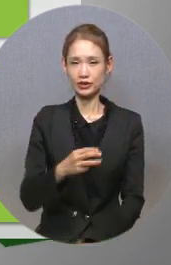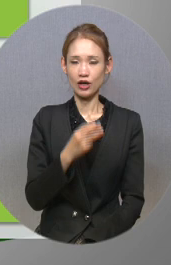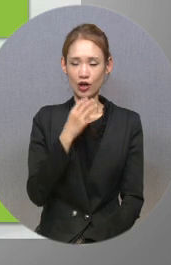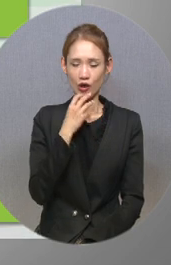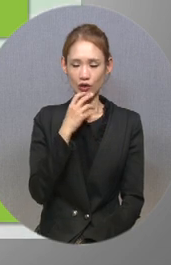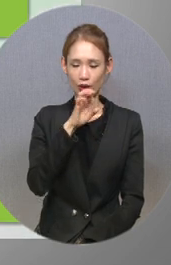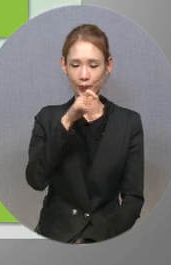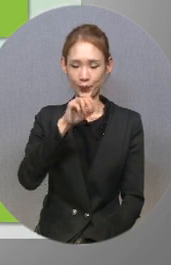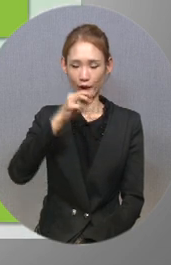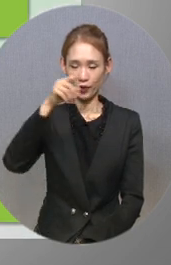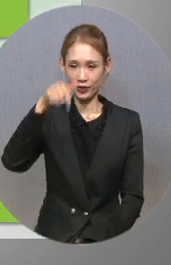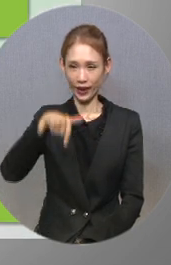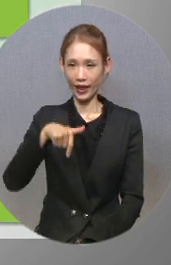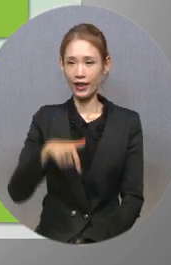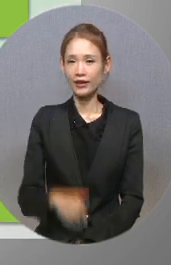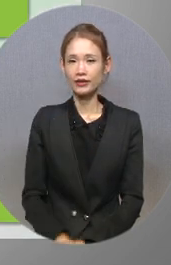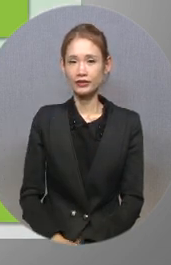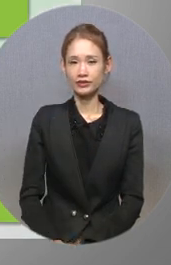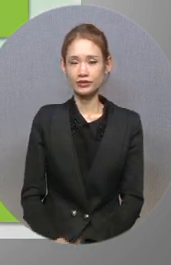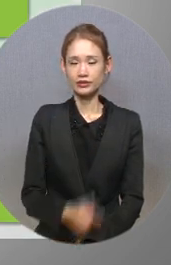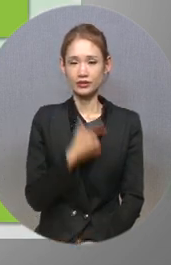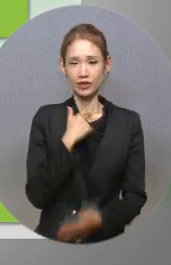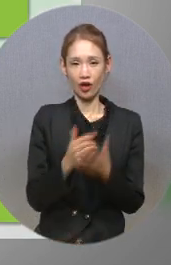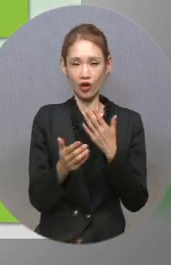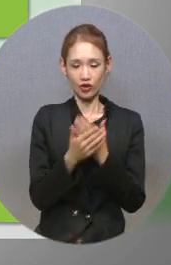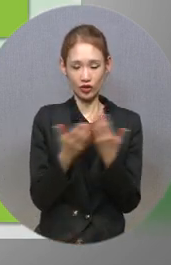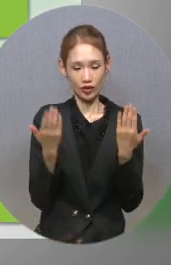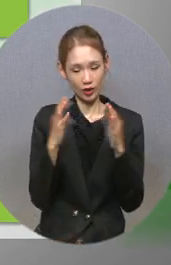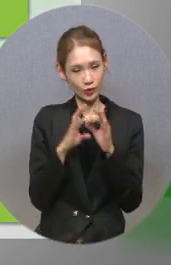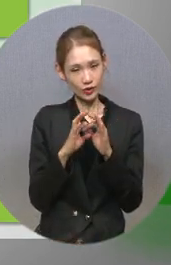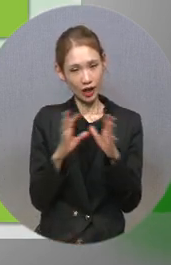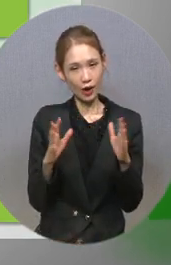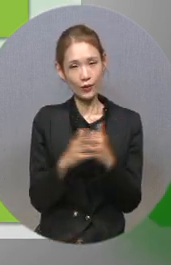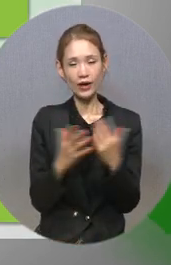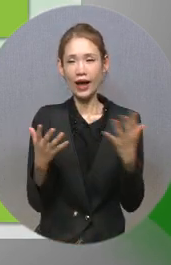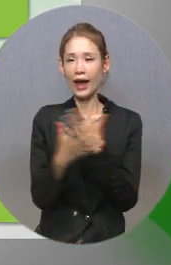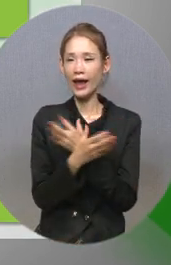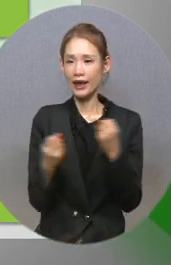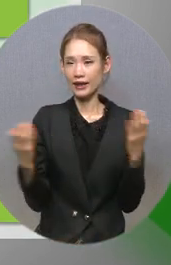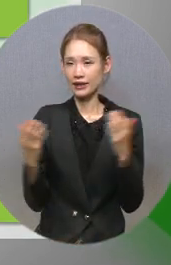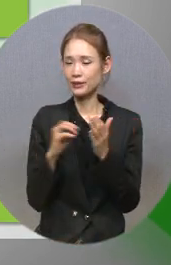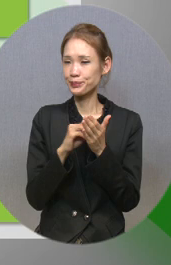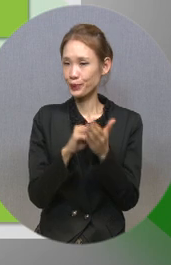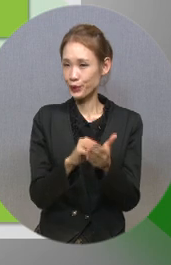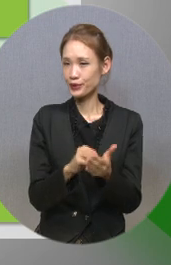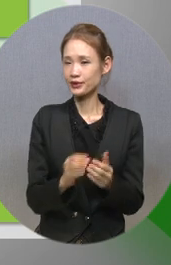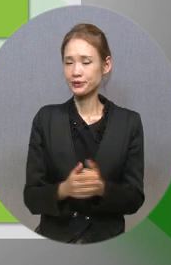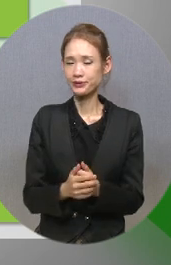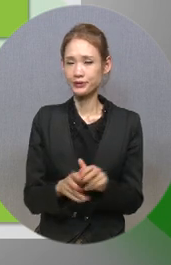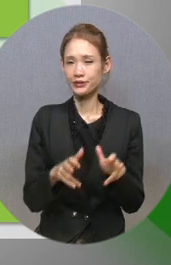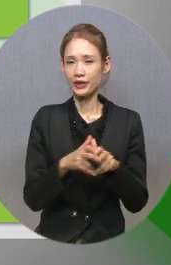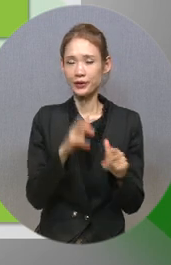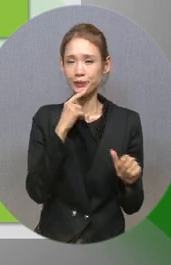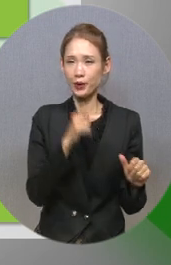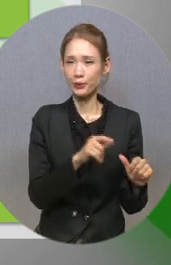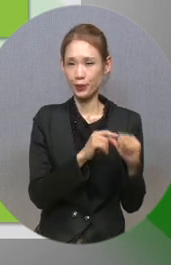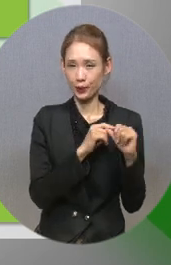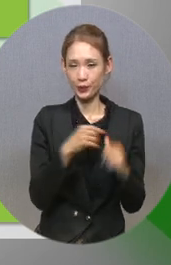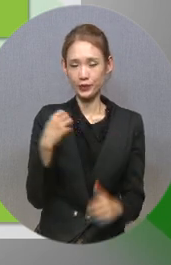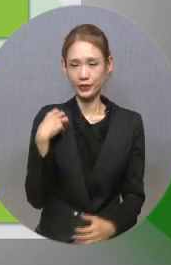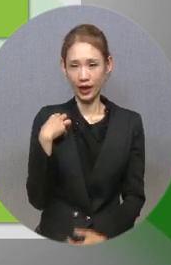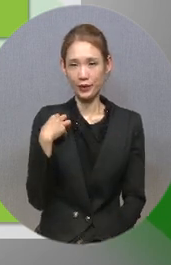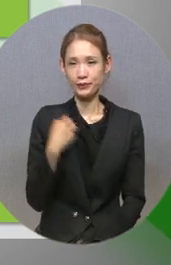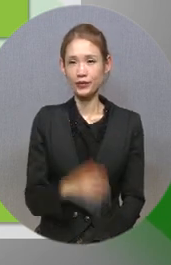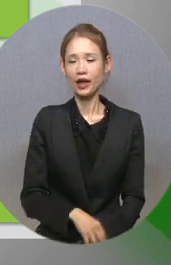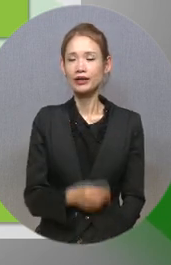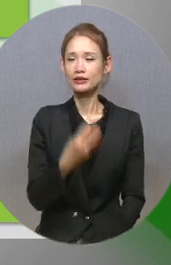경기도 평택시입니다. 경력과 학력은 무관하며 계약직을 채용합니다. 장애인만 채용하며